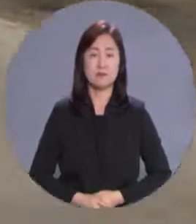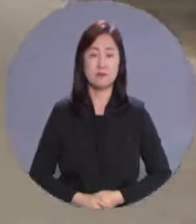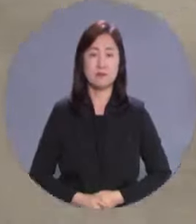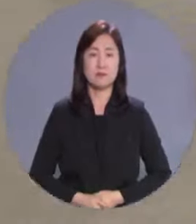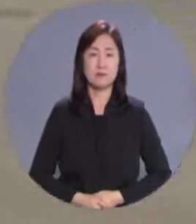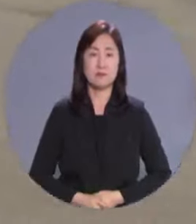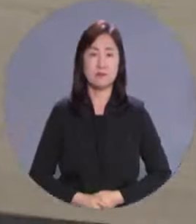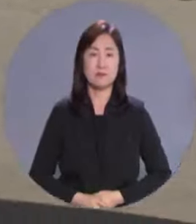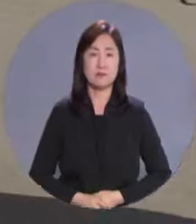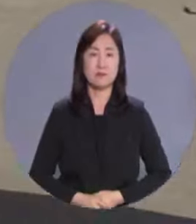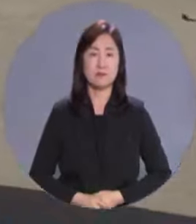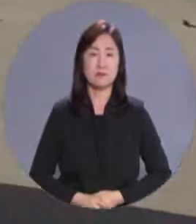뉴스 유민호